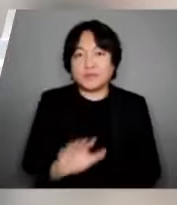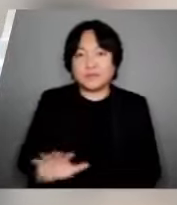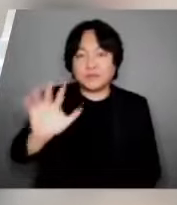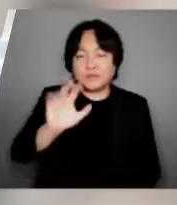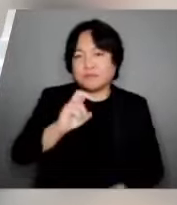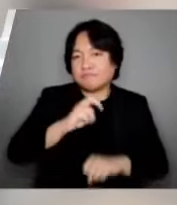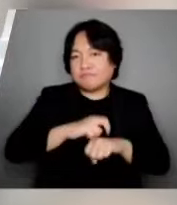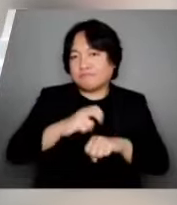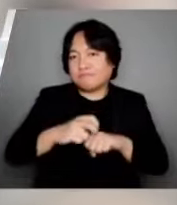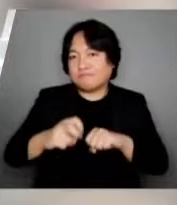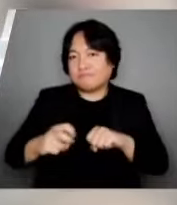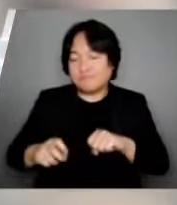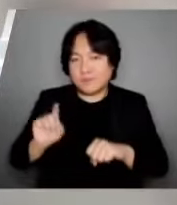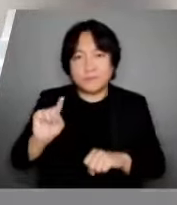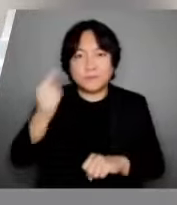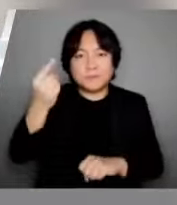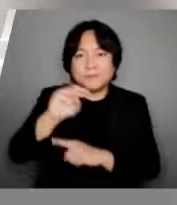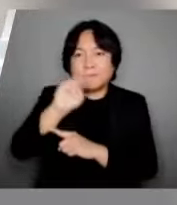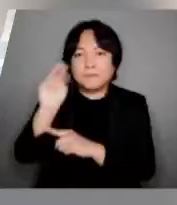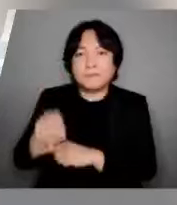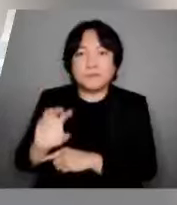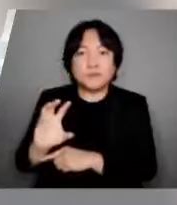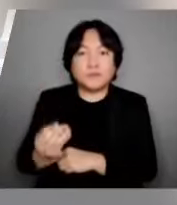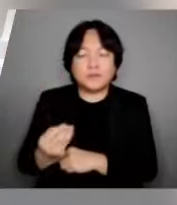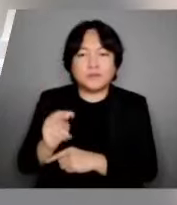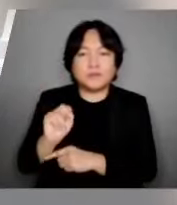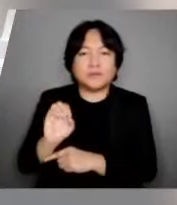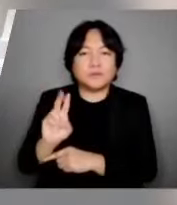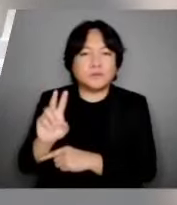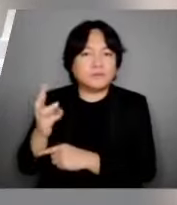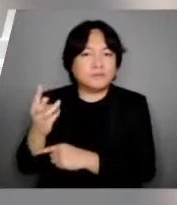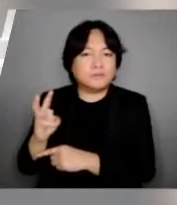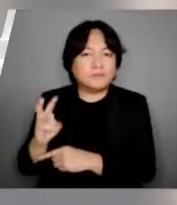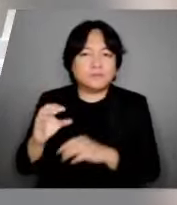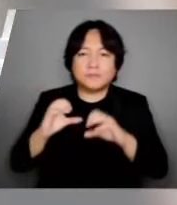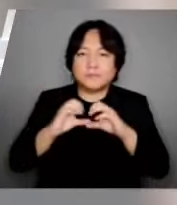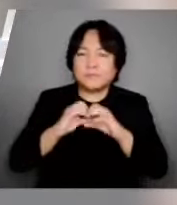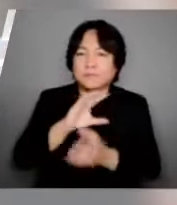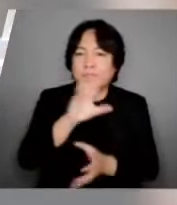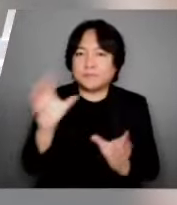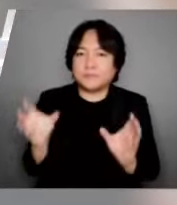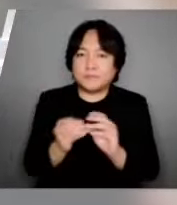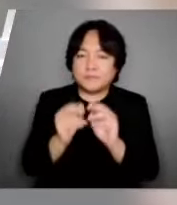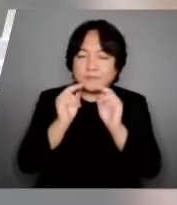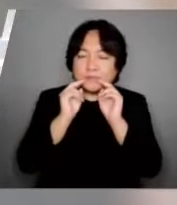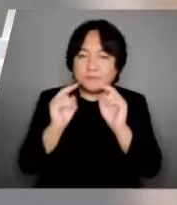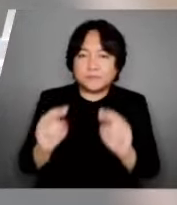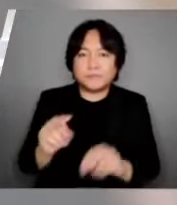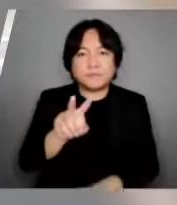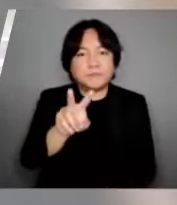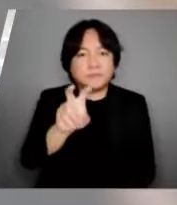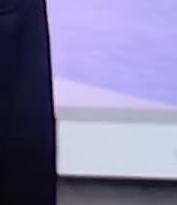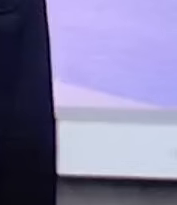ang Manila sa November 16. Para sa GMA Integrated News, Aubrey Karampel ang inyong